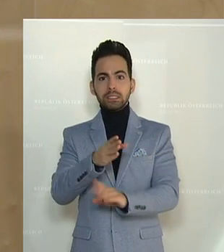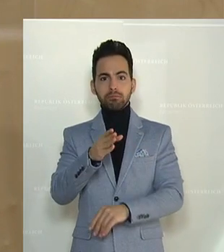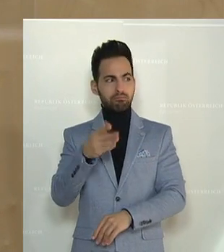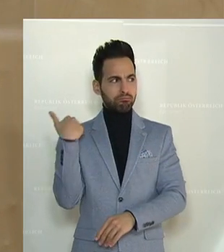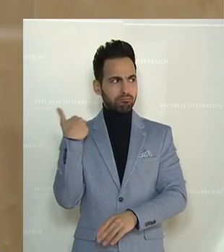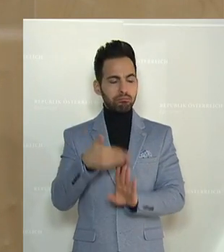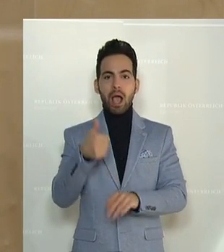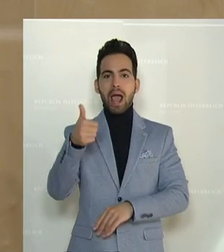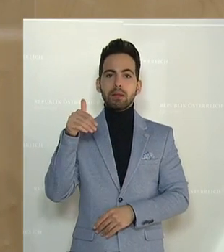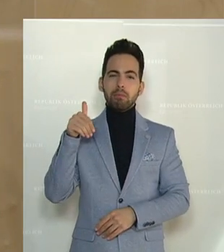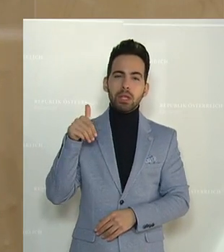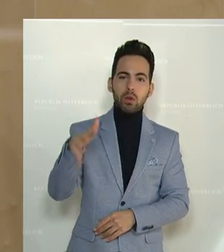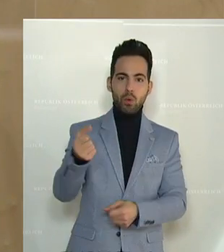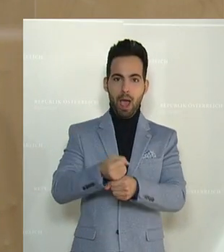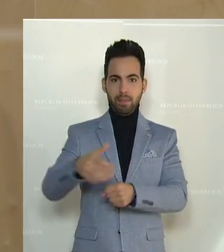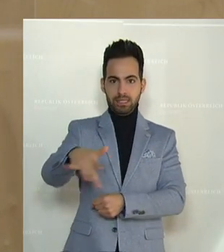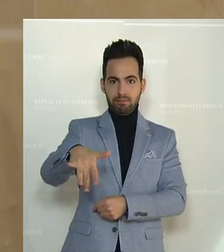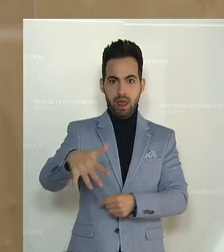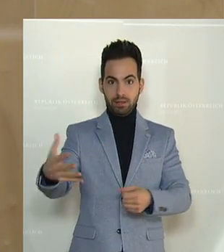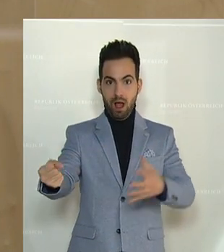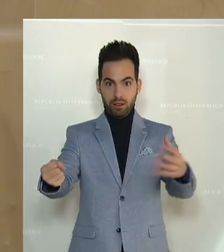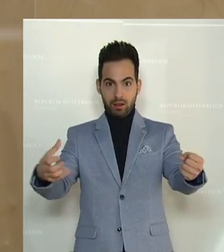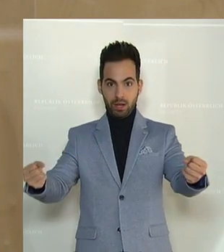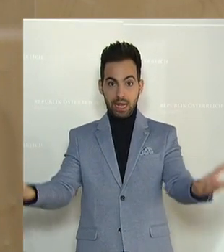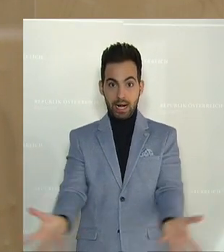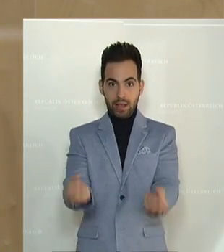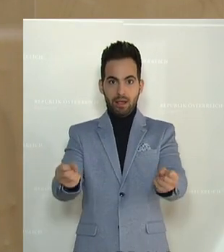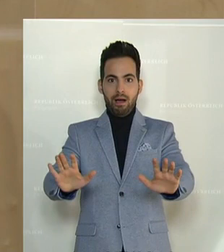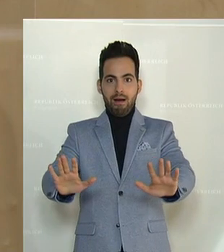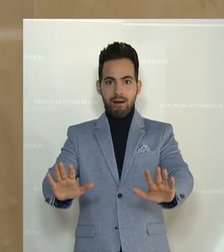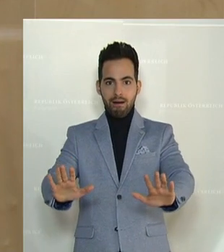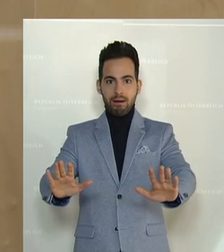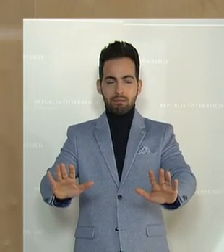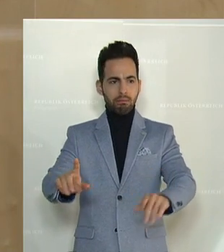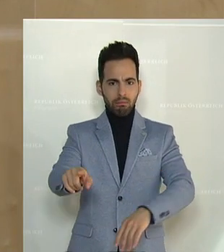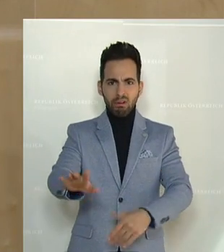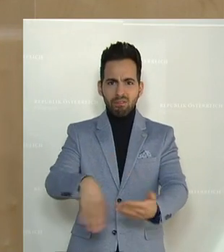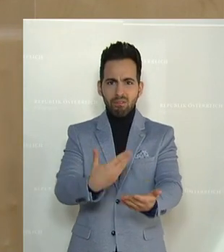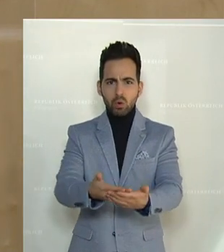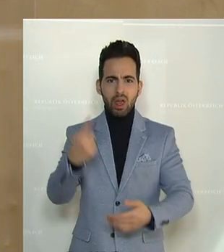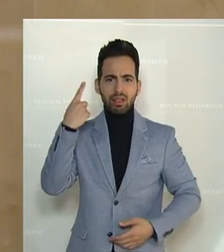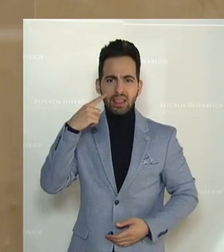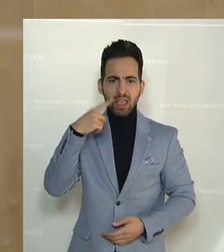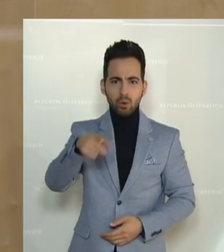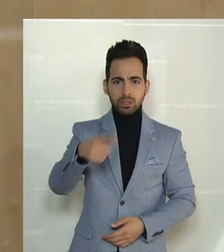Arbeitsplätze gesichert und gerettet hat. Und ich bin nahezu fassungslos über den Vorschlag der NEOS,